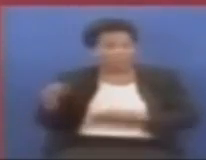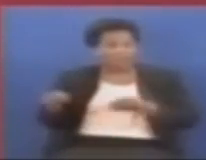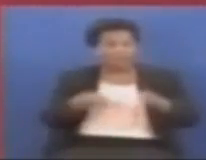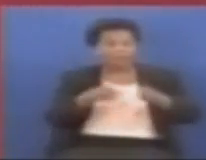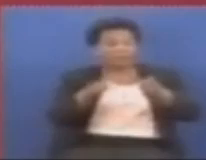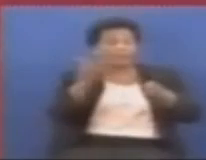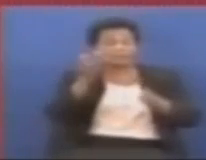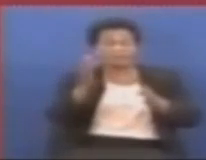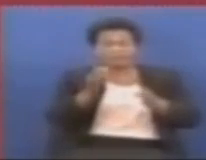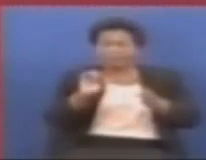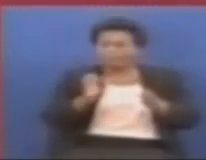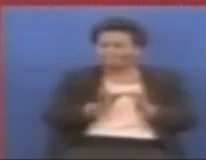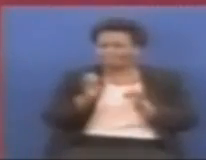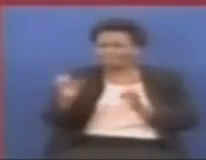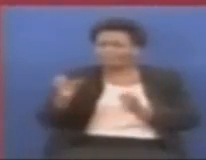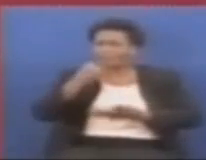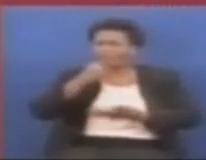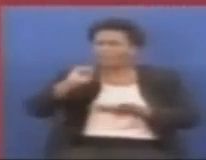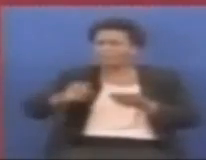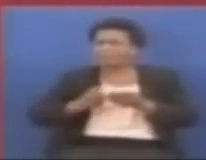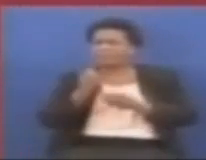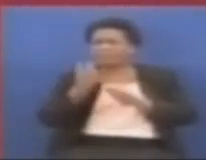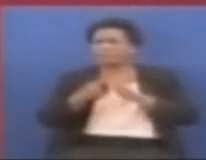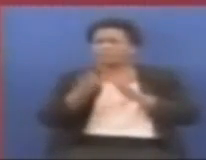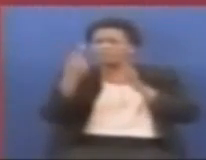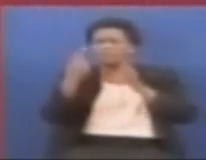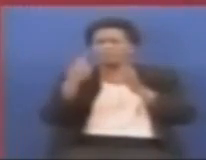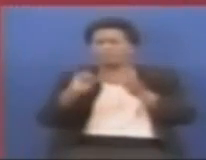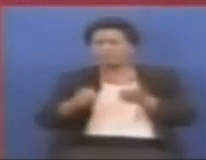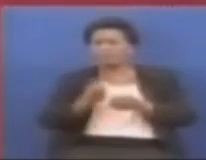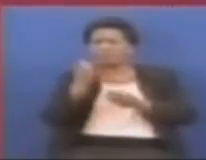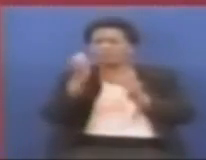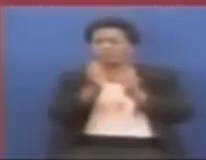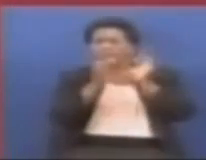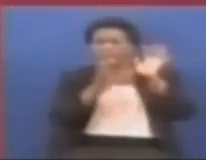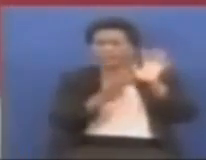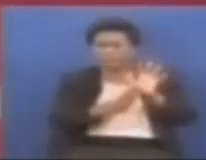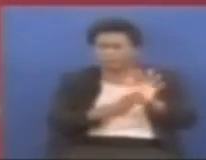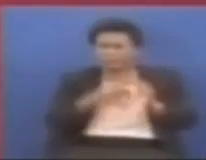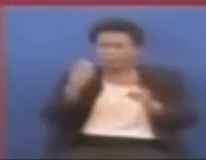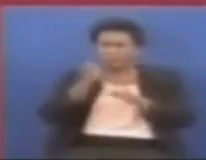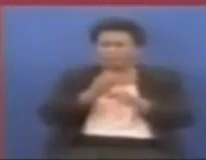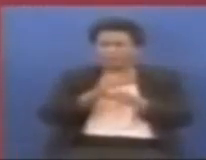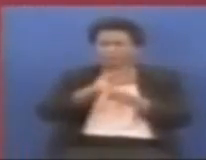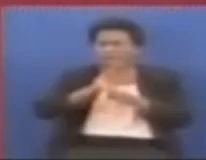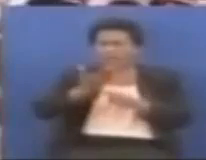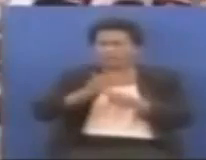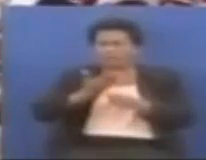milioni 18 kwa ajili ya ujenzi wa kufanyiwa matengenezo ya sehemu korofi kwa urefu wa kilomita 6.